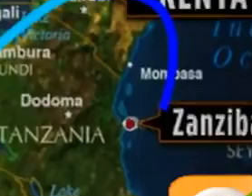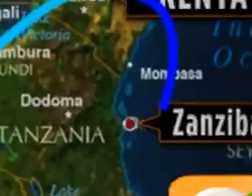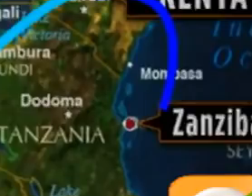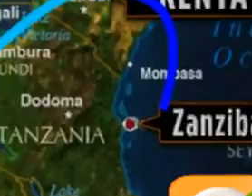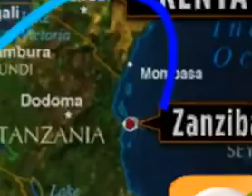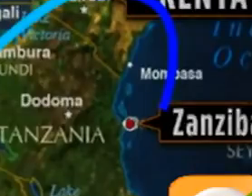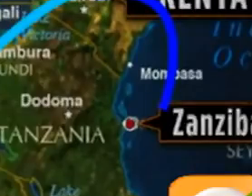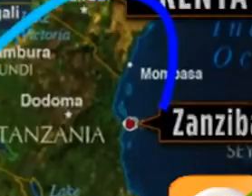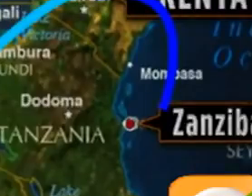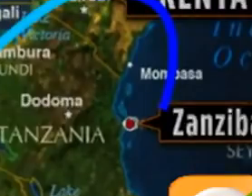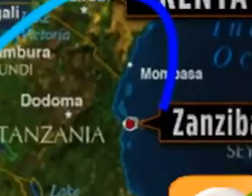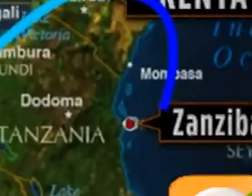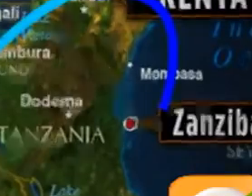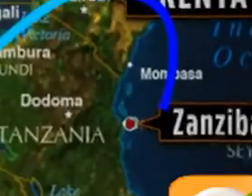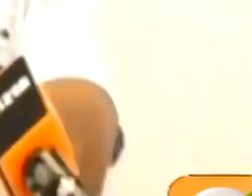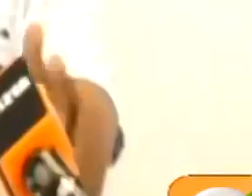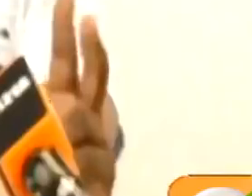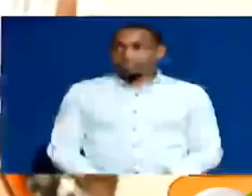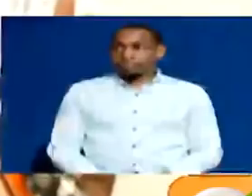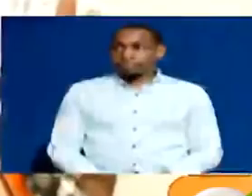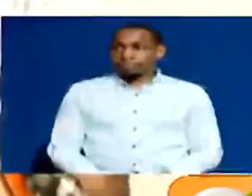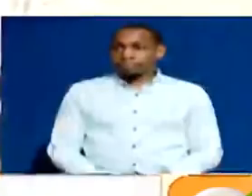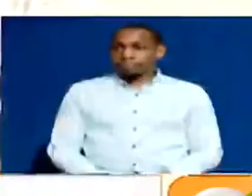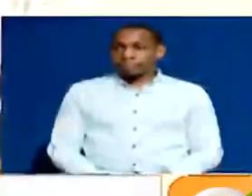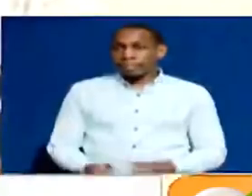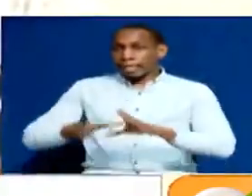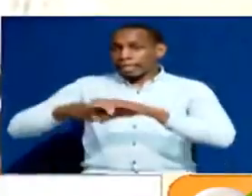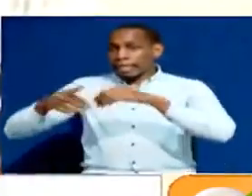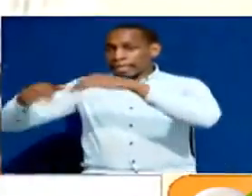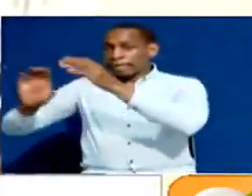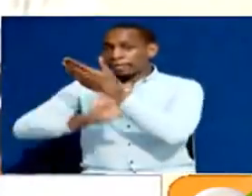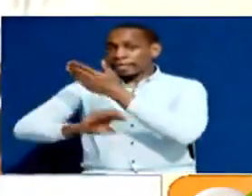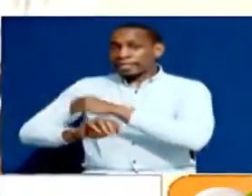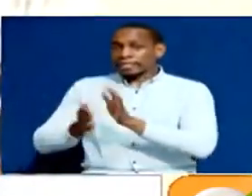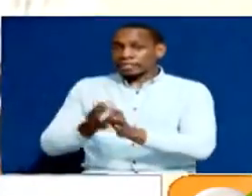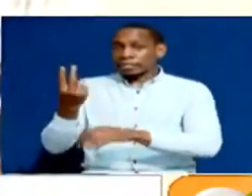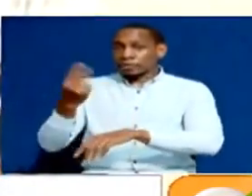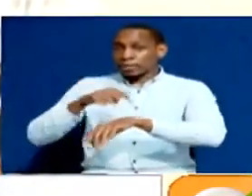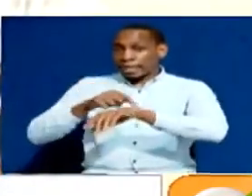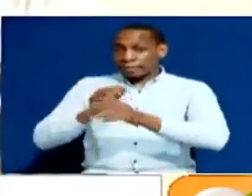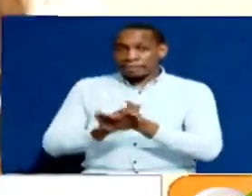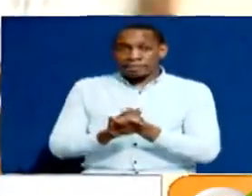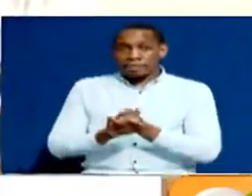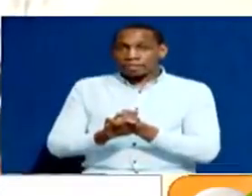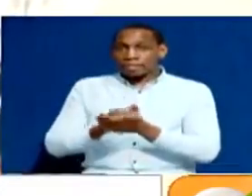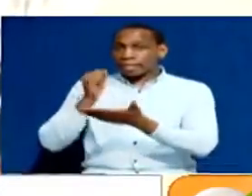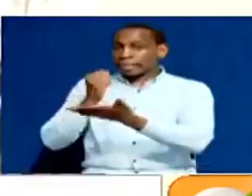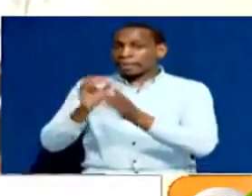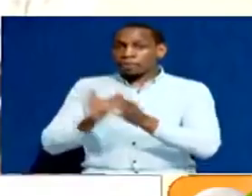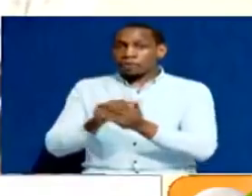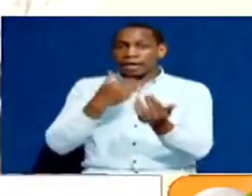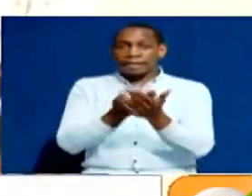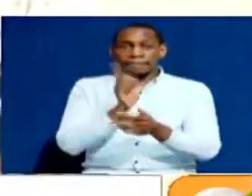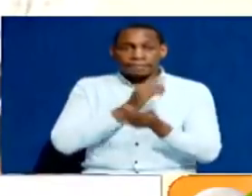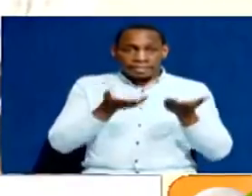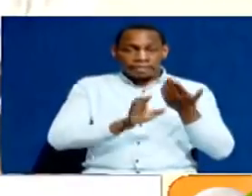hata Zanzibar, na hivyo kuvunja sheria. He has left the country twice without a stamp of having arrived